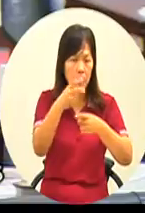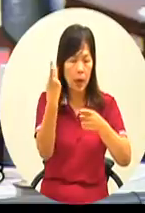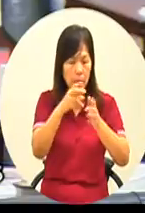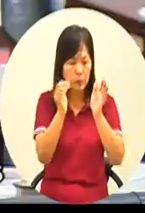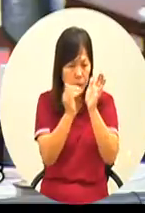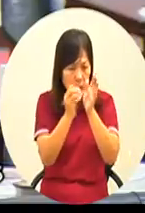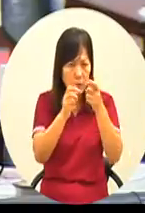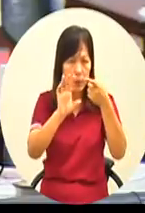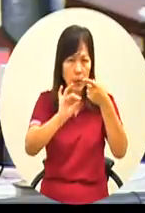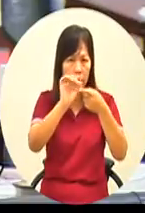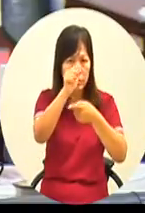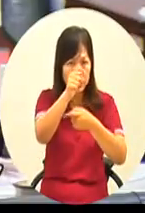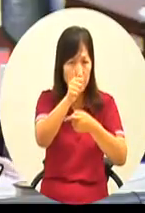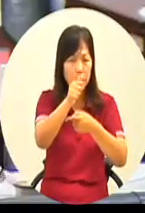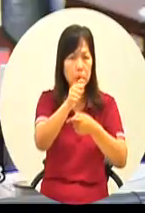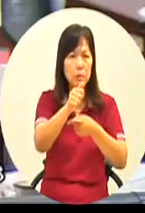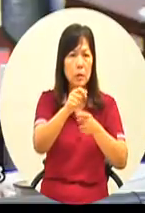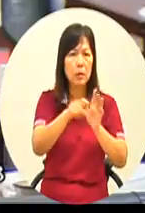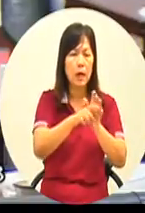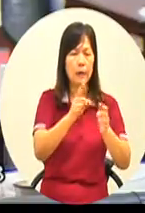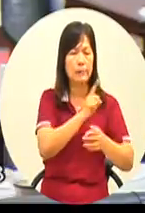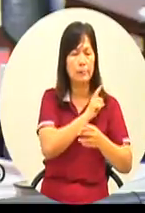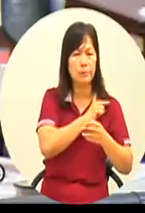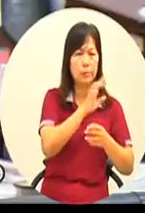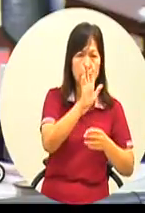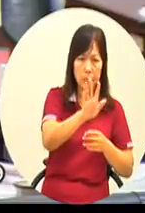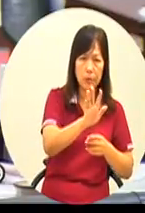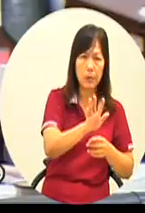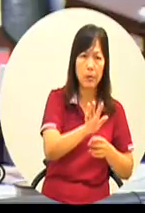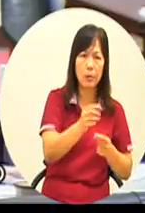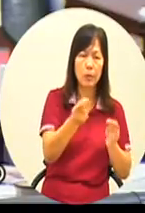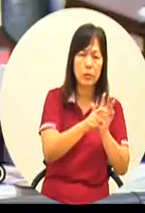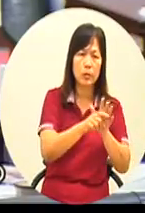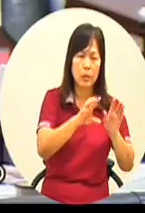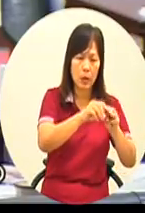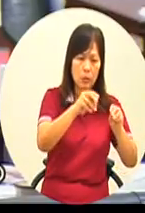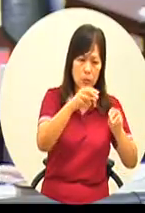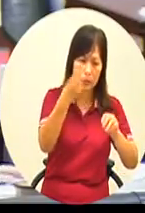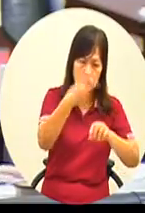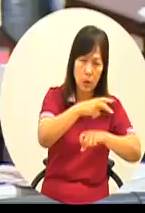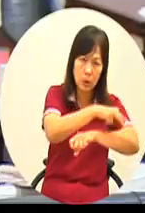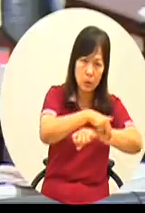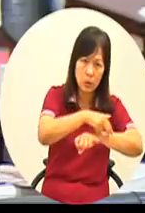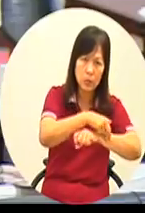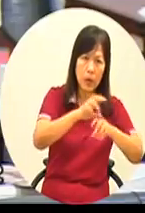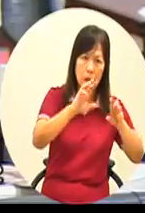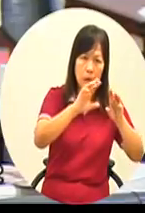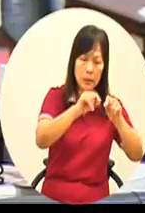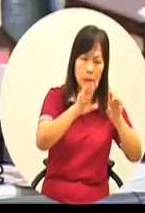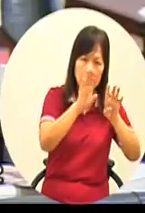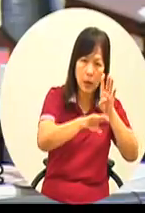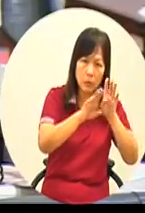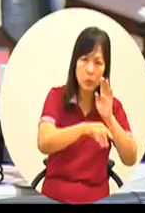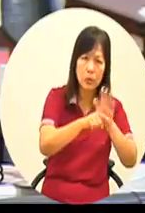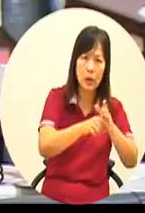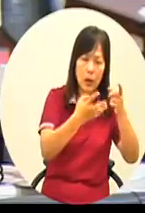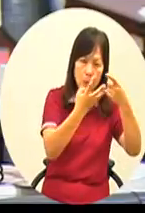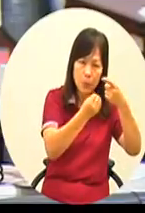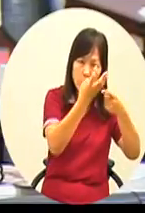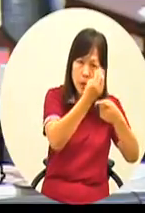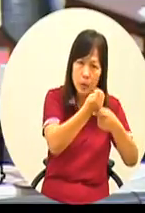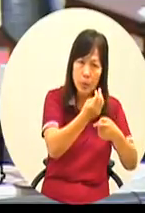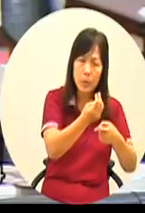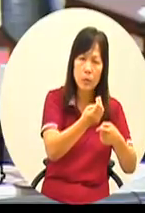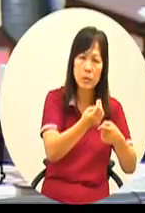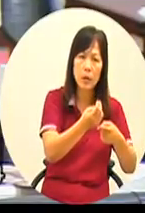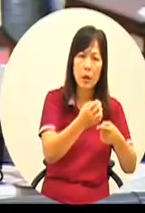50%。那你拥有享有所谓的土地从化区内地价税减半的有多少比例？